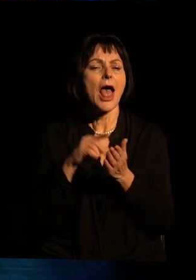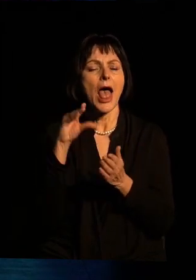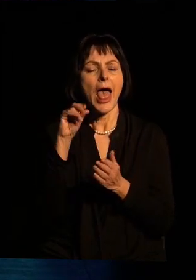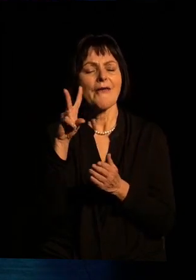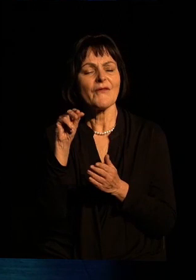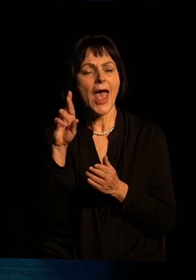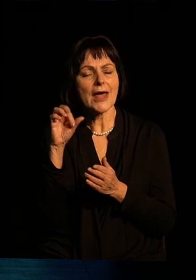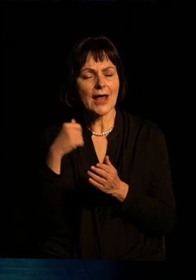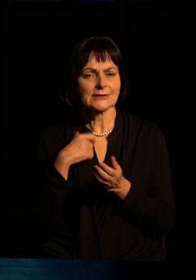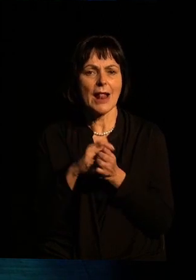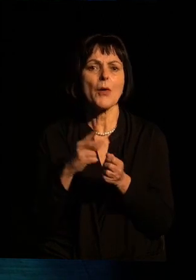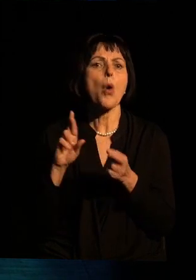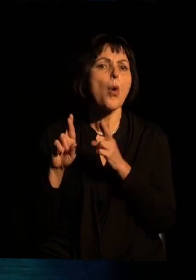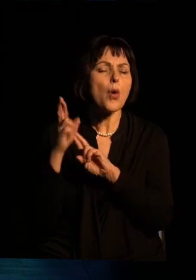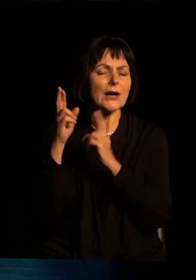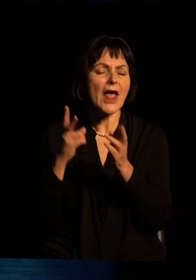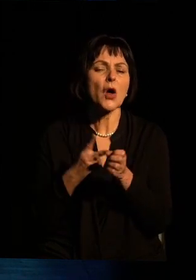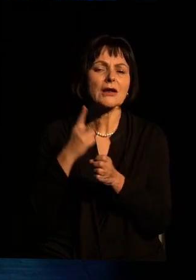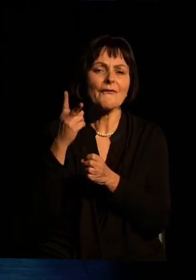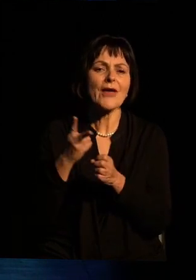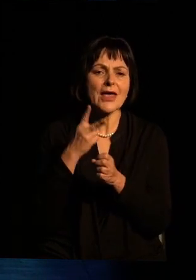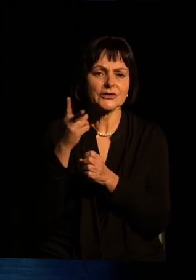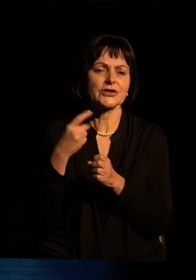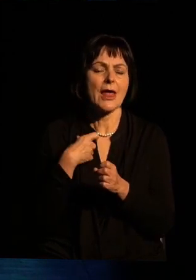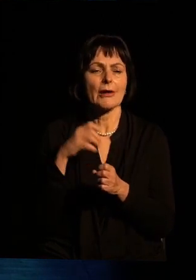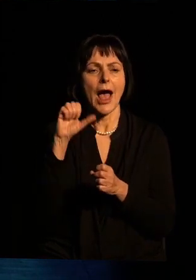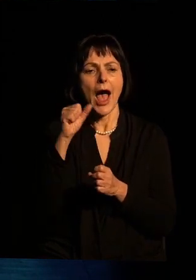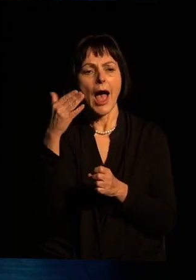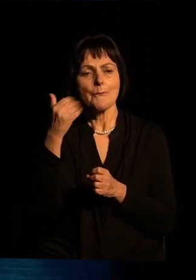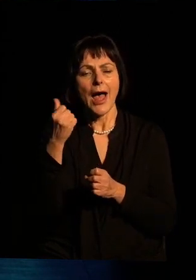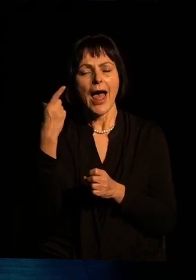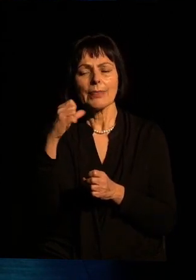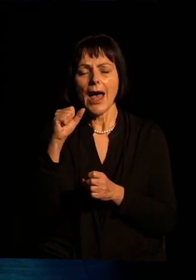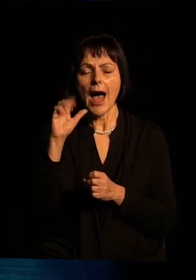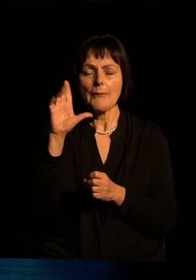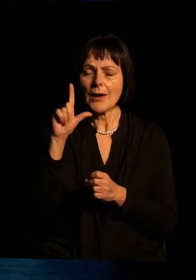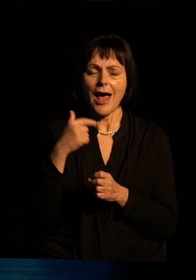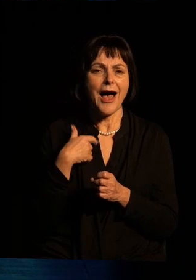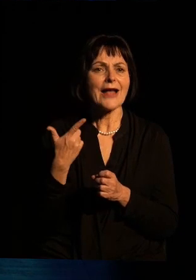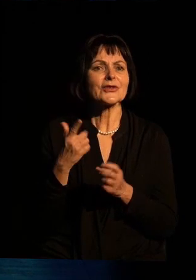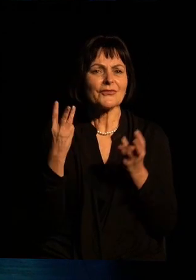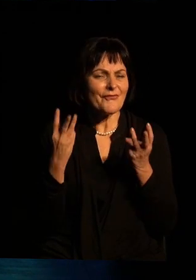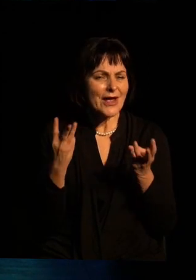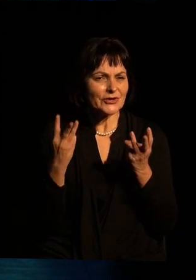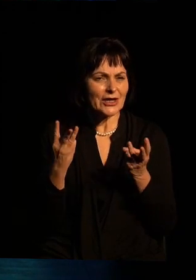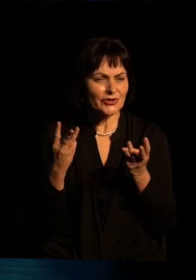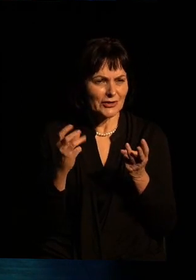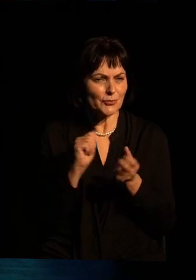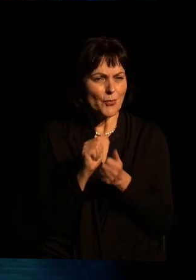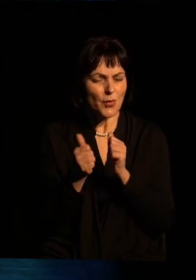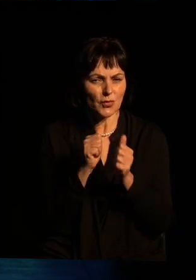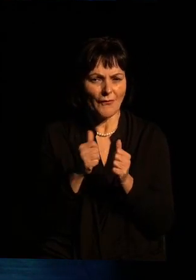rekordy wejść na szczyty typu Amadablan, Aconcagüe. Natomiast no, to, co najważniejsze tak